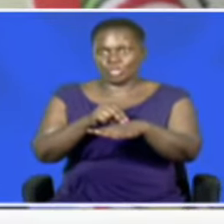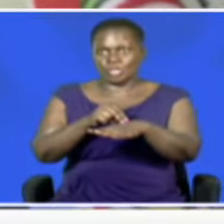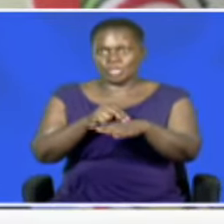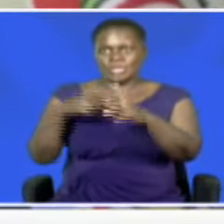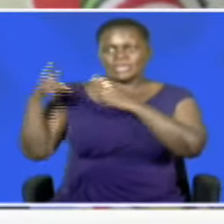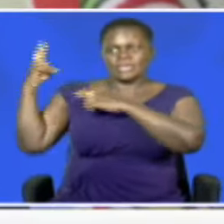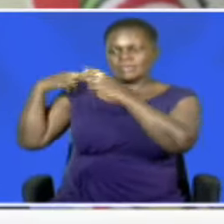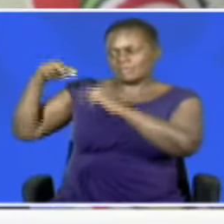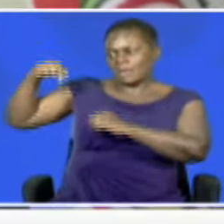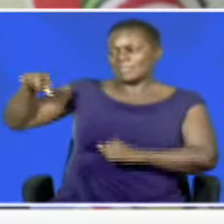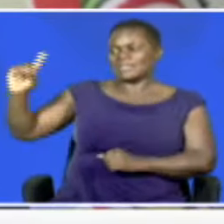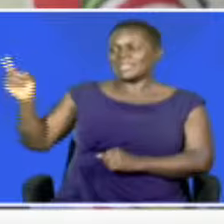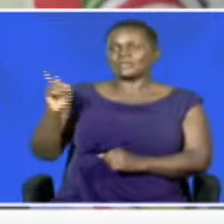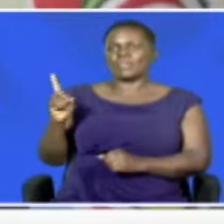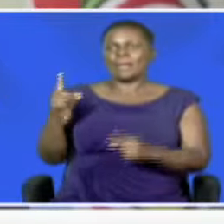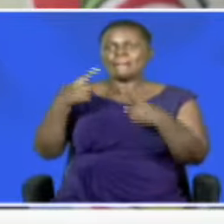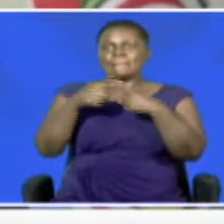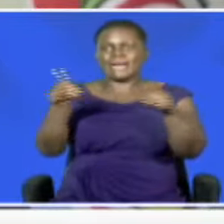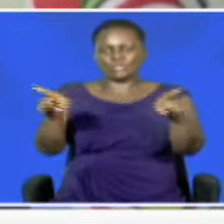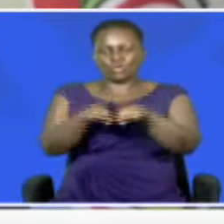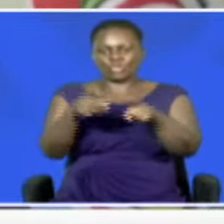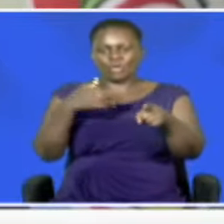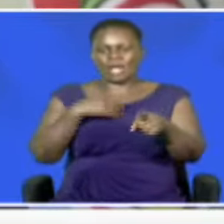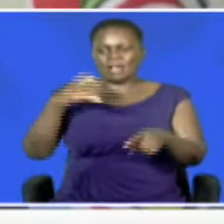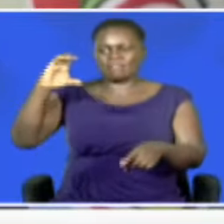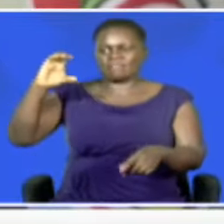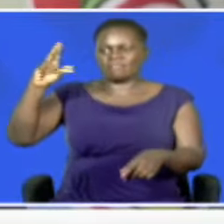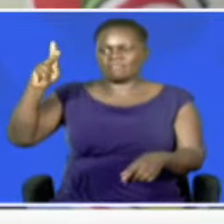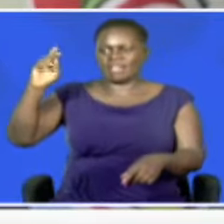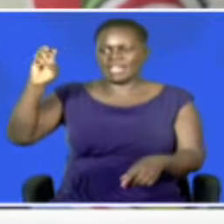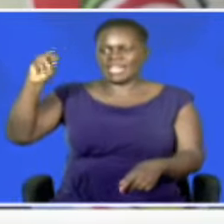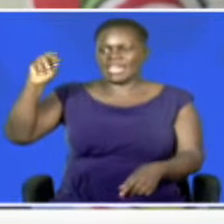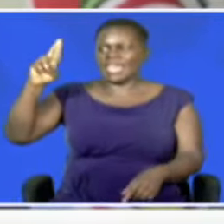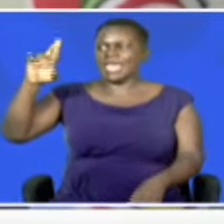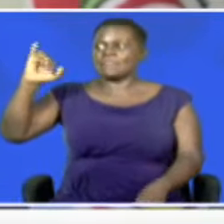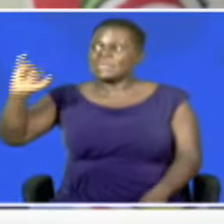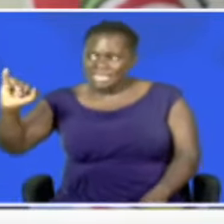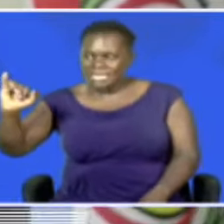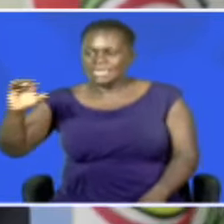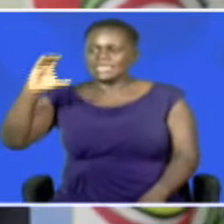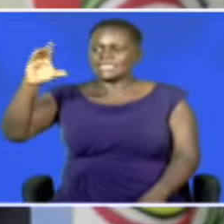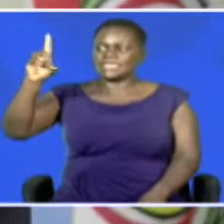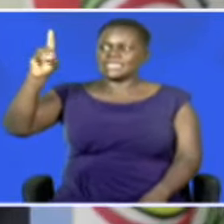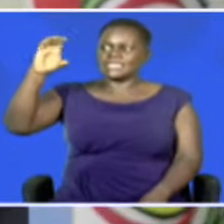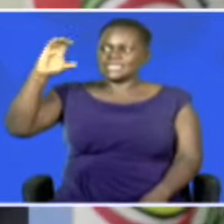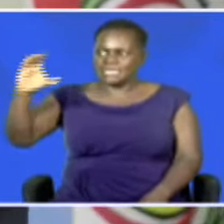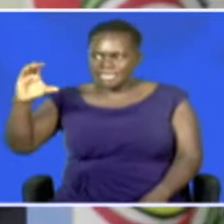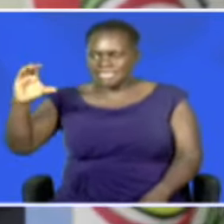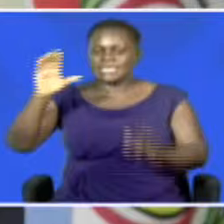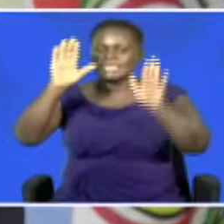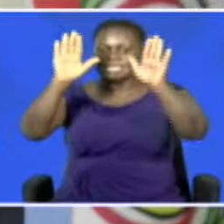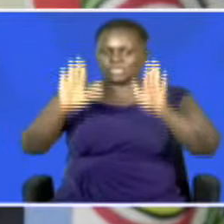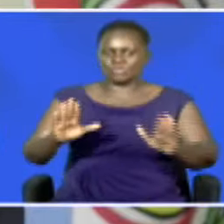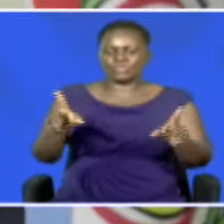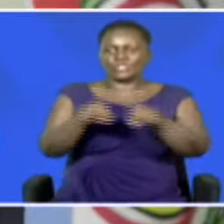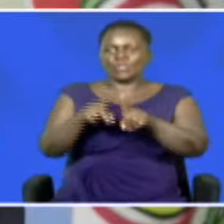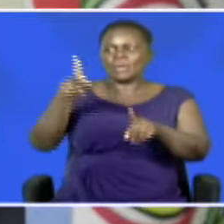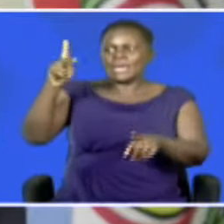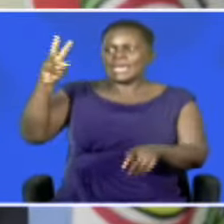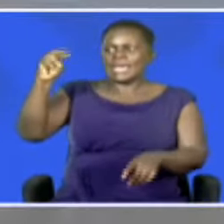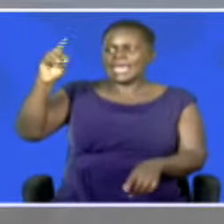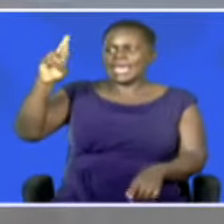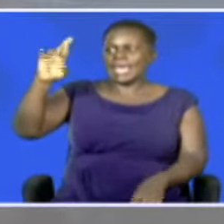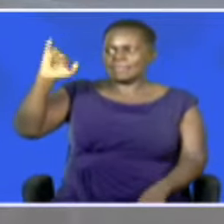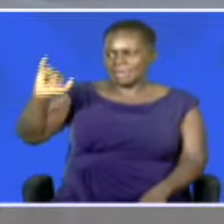Reference Lab in Nairobi, but we also have KEMRI Walter Reed in Kisumu, the CDC lab in Kisumu and also KEMRI for